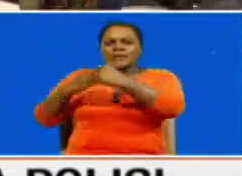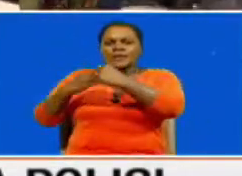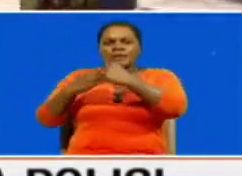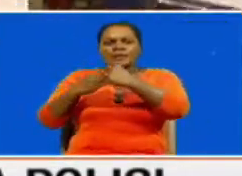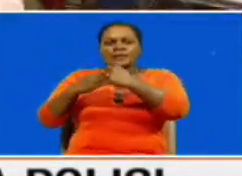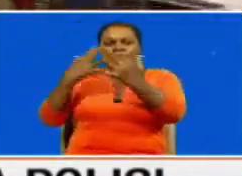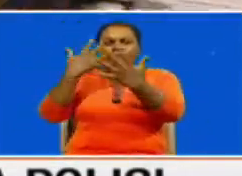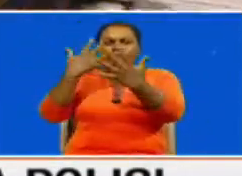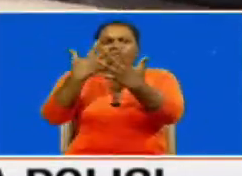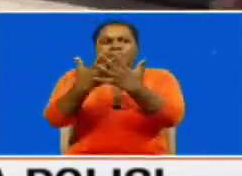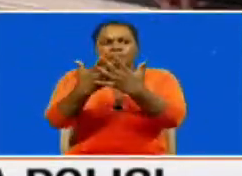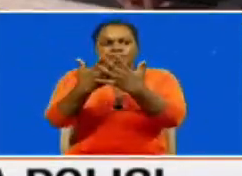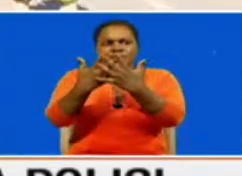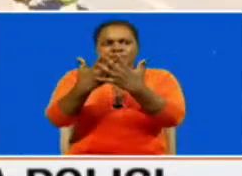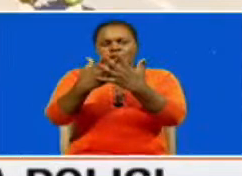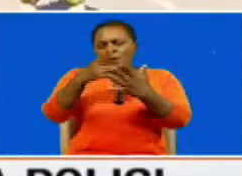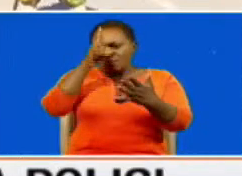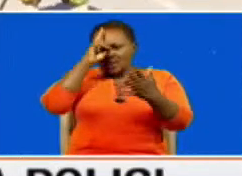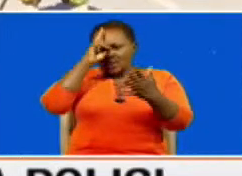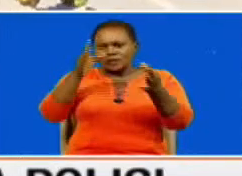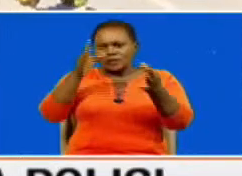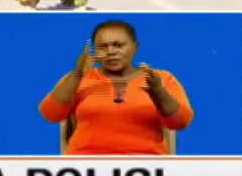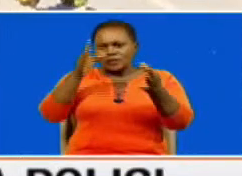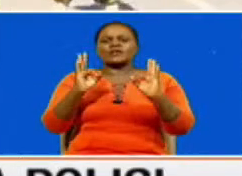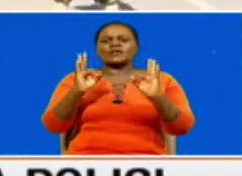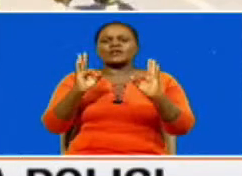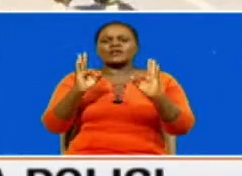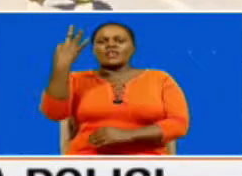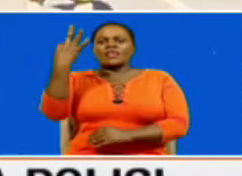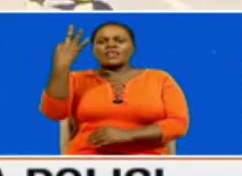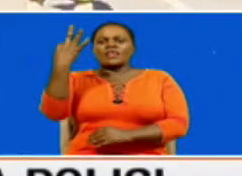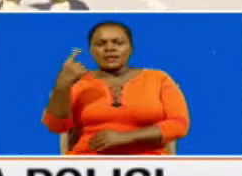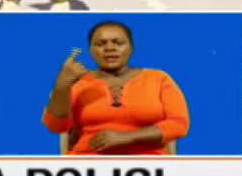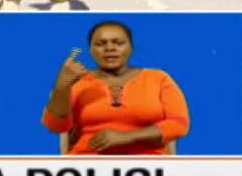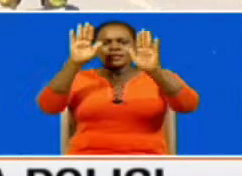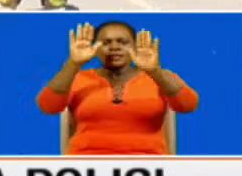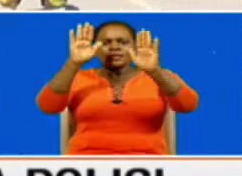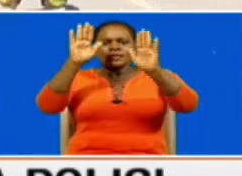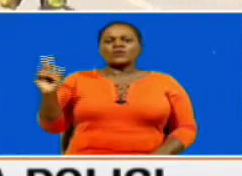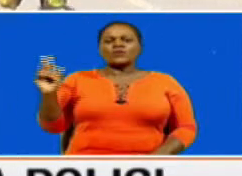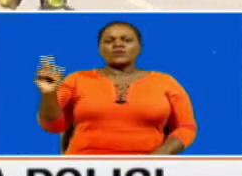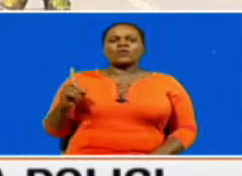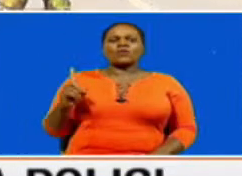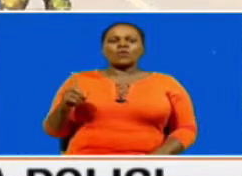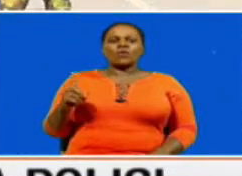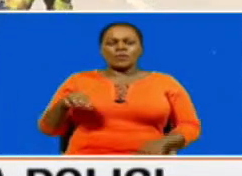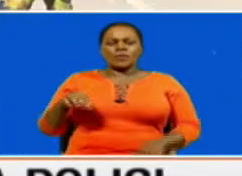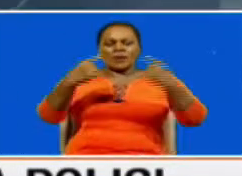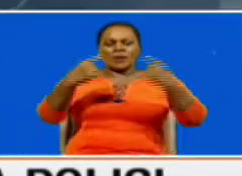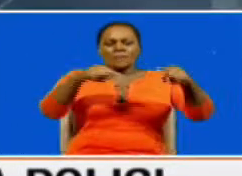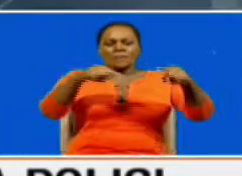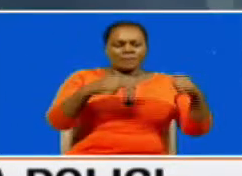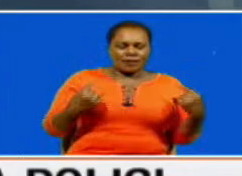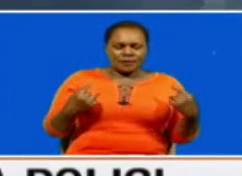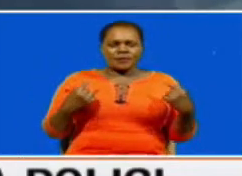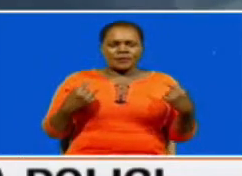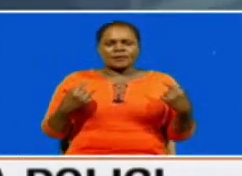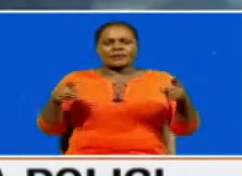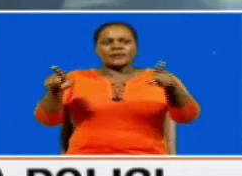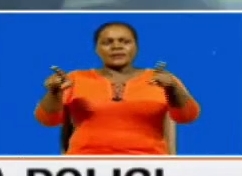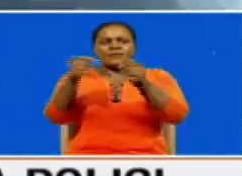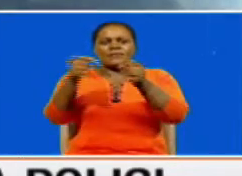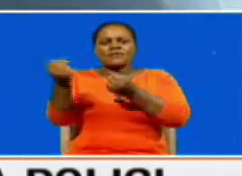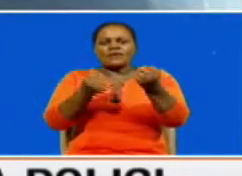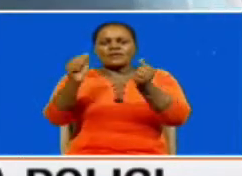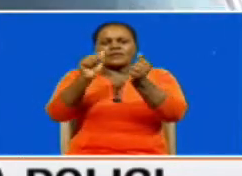wakatiwa mbaroni, huku maafisa wa usalama 31 jijini Kisumu na Nairobi wakipata majeraha, kando na